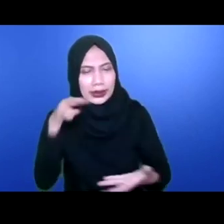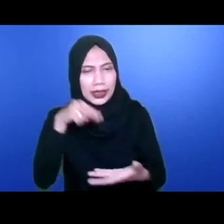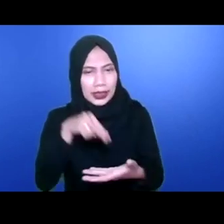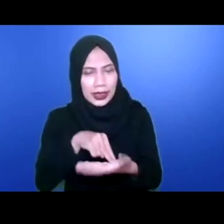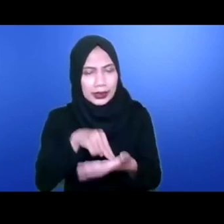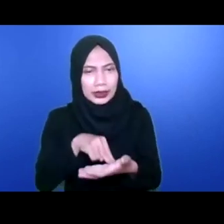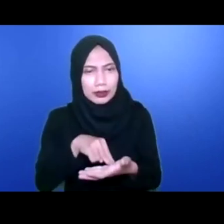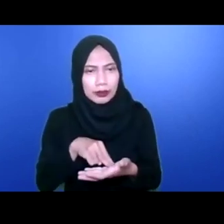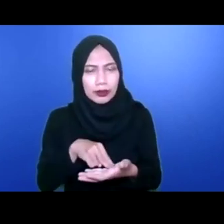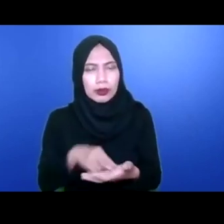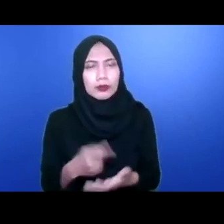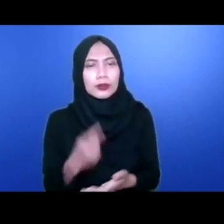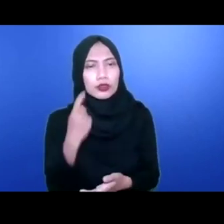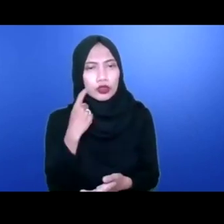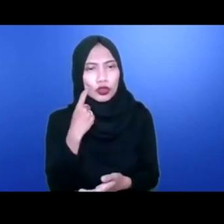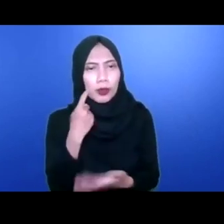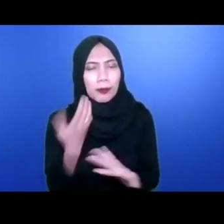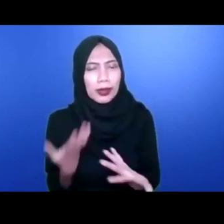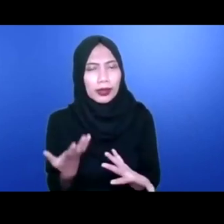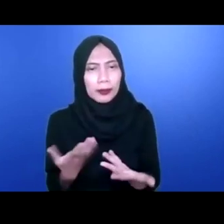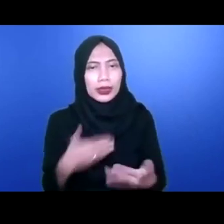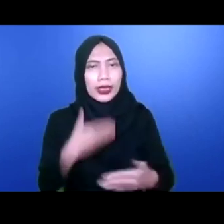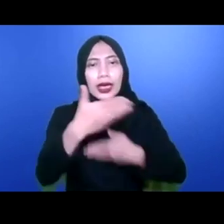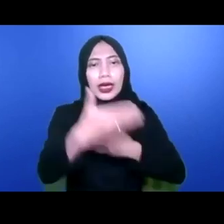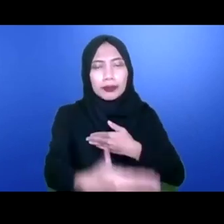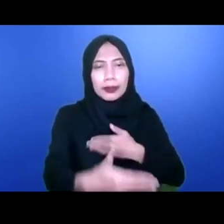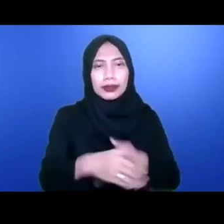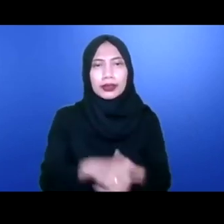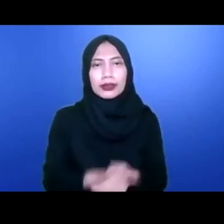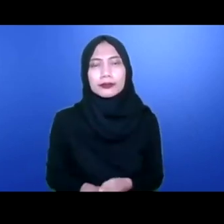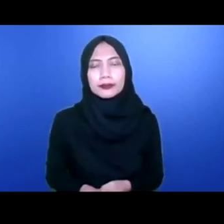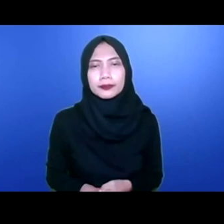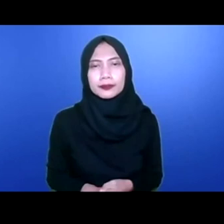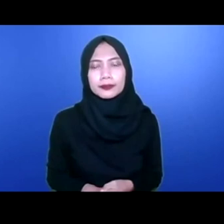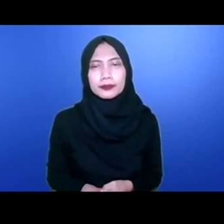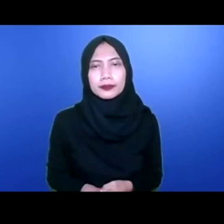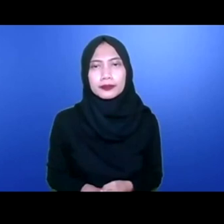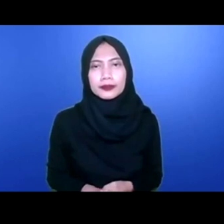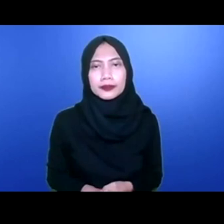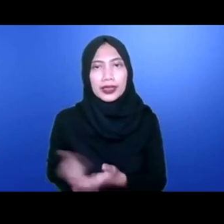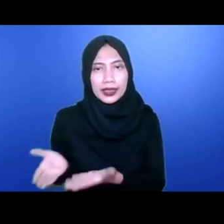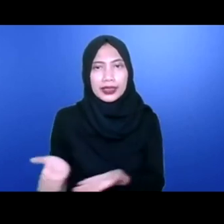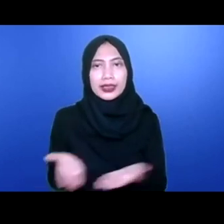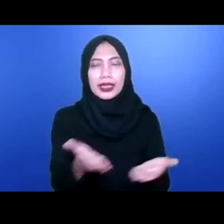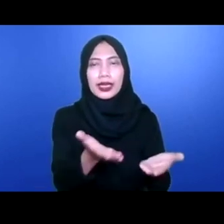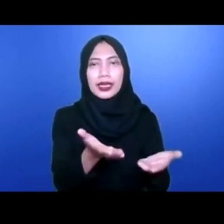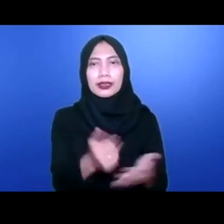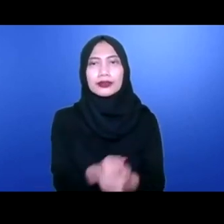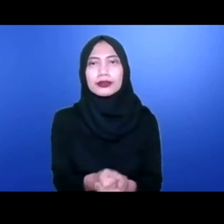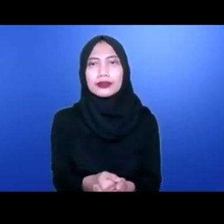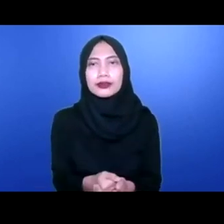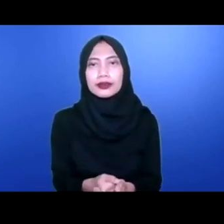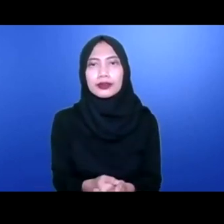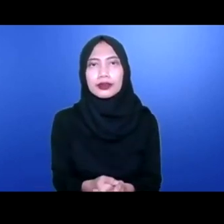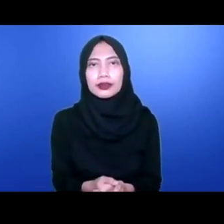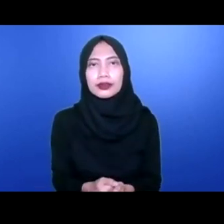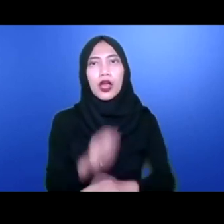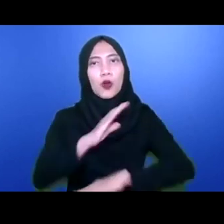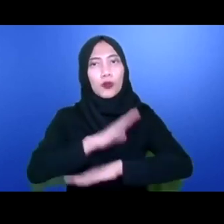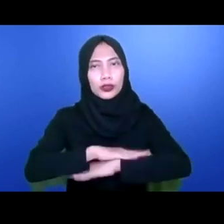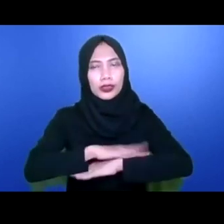sebenarnya yang efektif ke depan. Dengan ini saya serahkan kembali waktunya ke Crystal